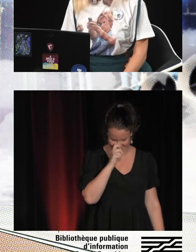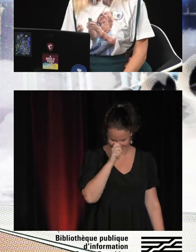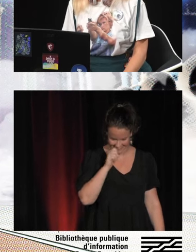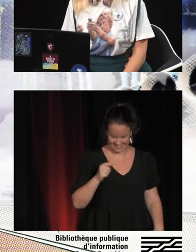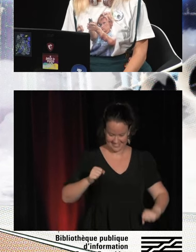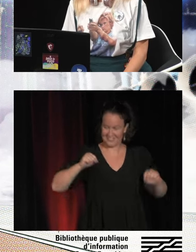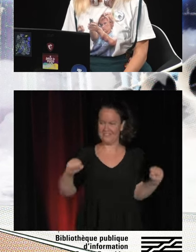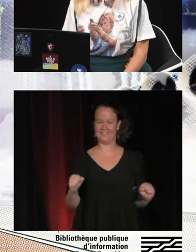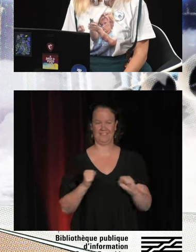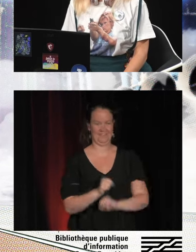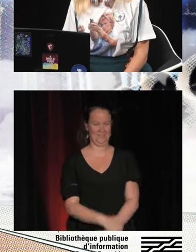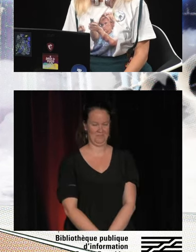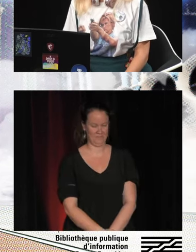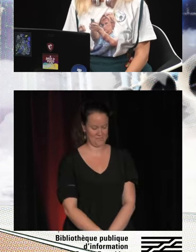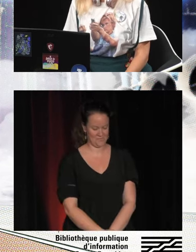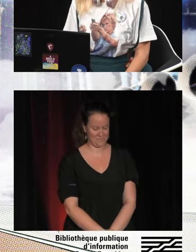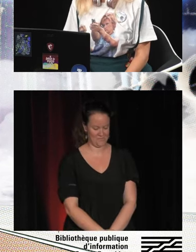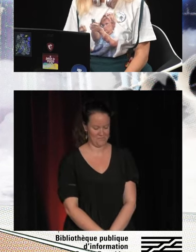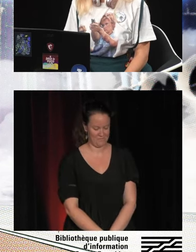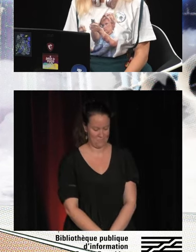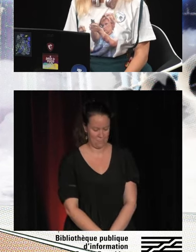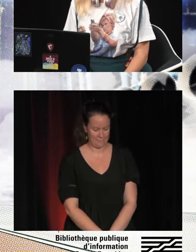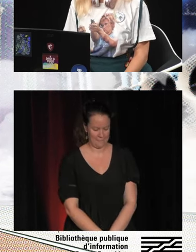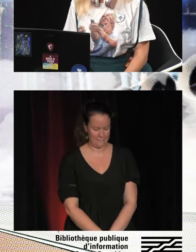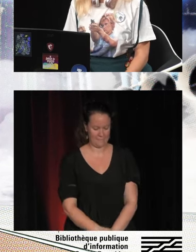pour s'étirer, c'est très important. Mais d'ailleurs, le saviez-vous,